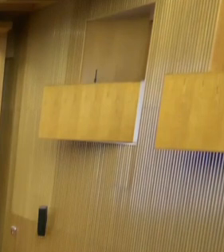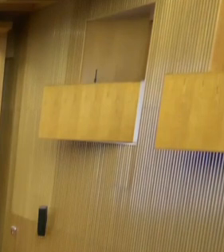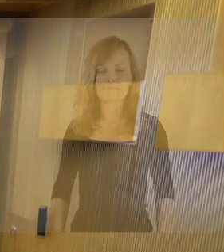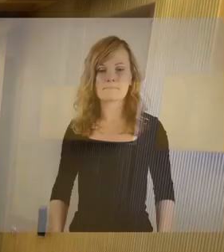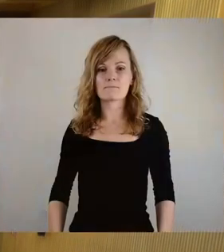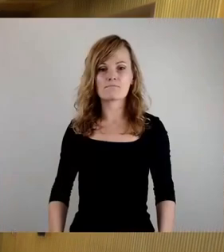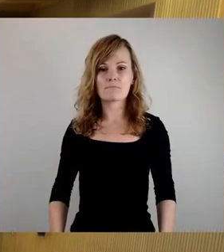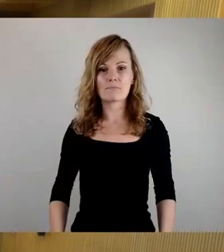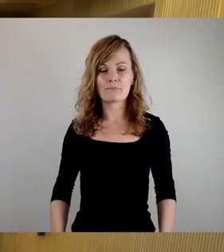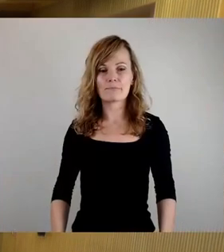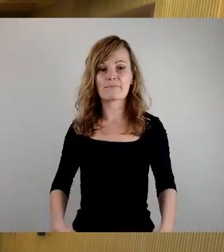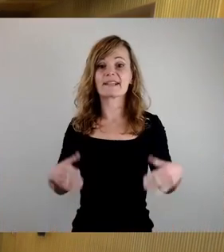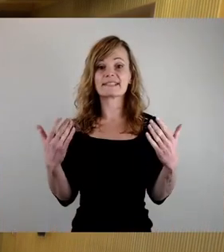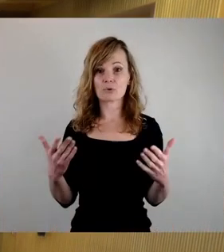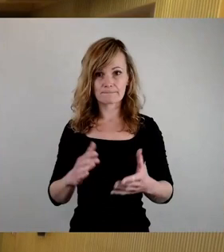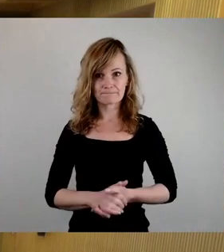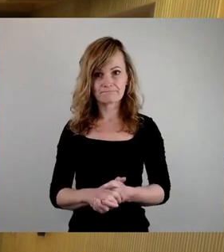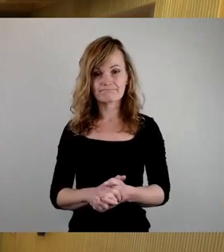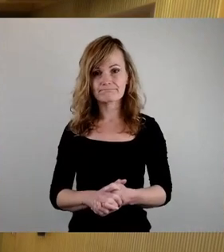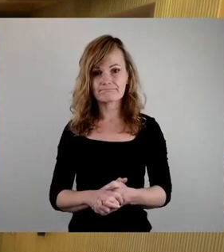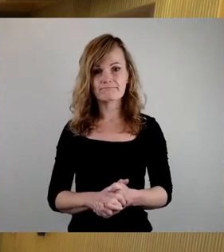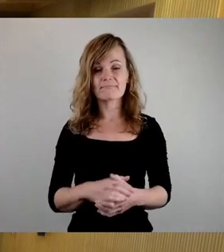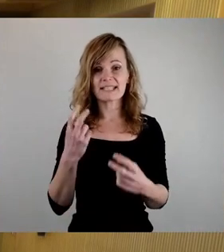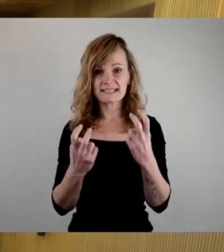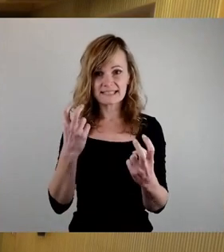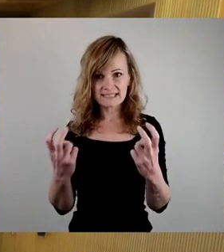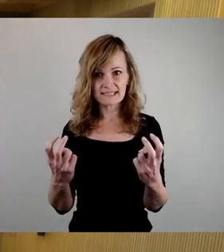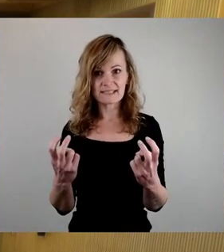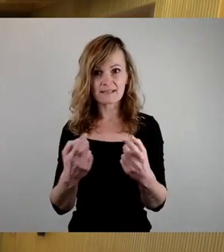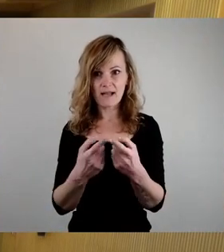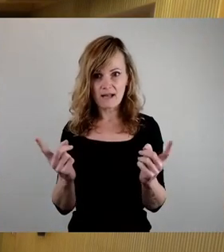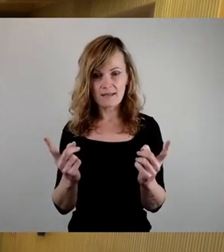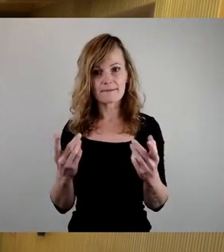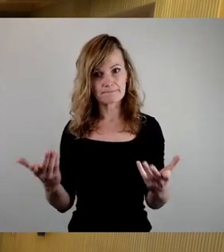So, wenn dann alle Platz genommen haben.